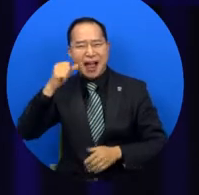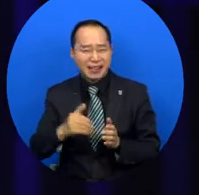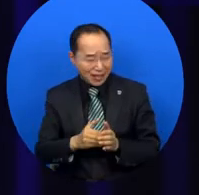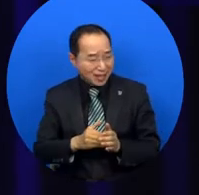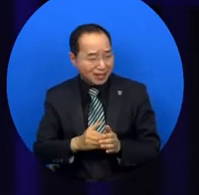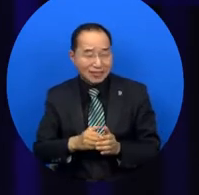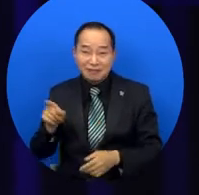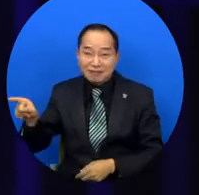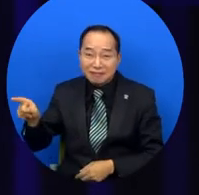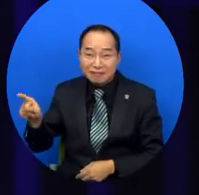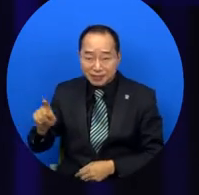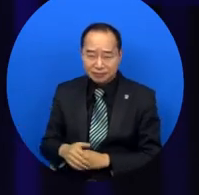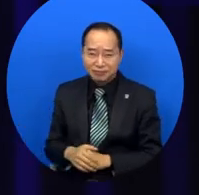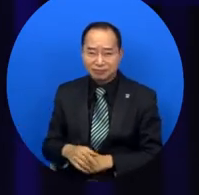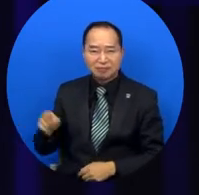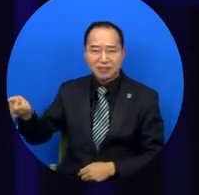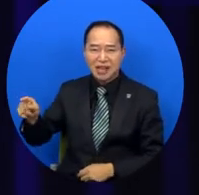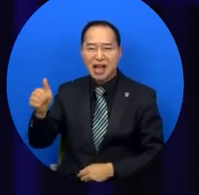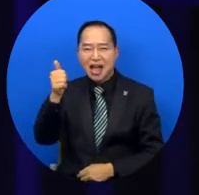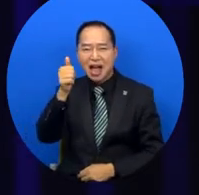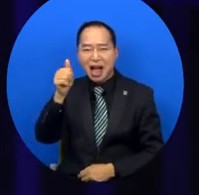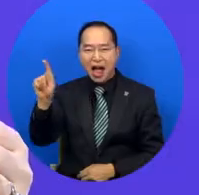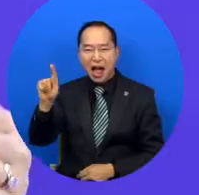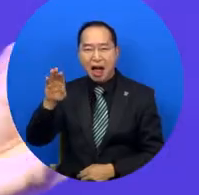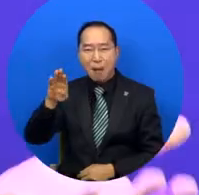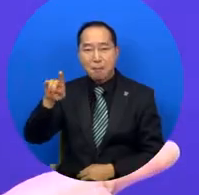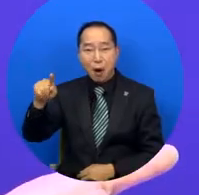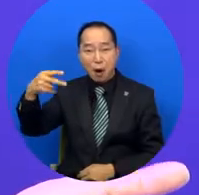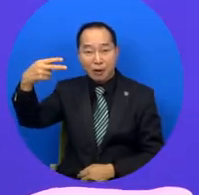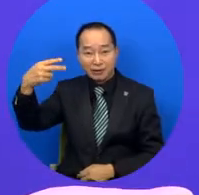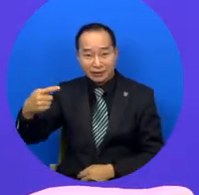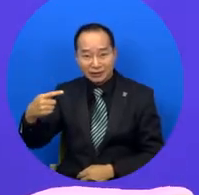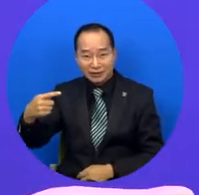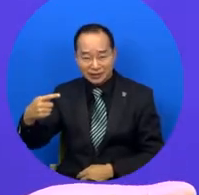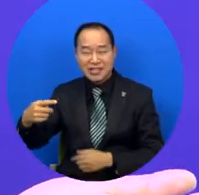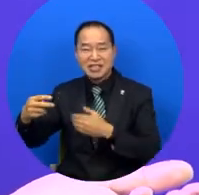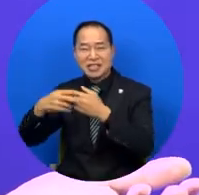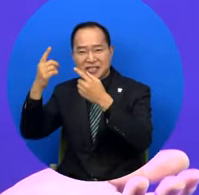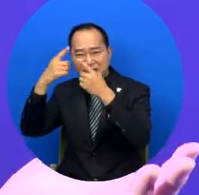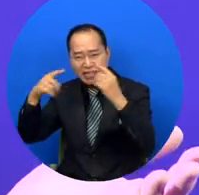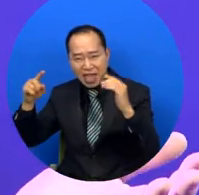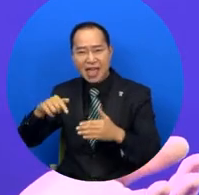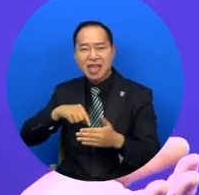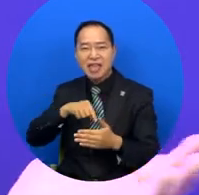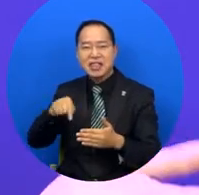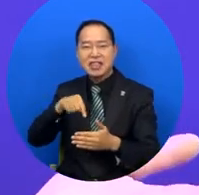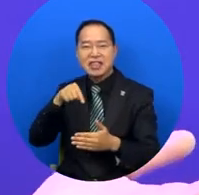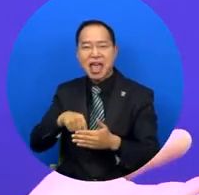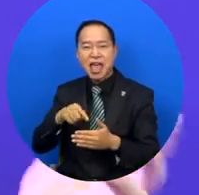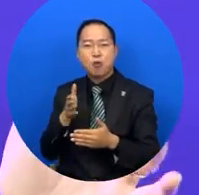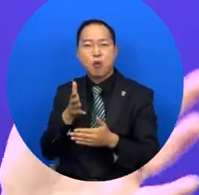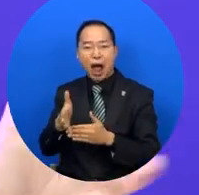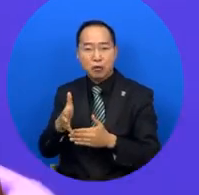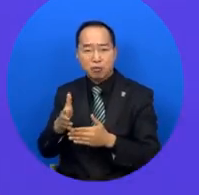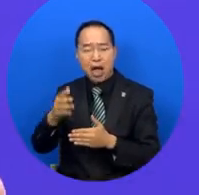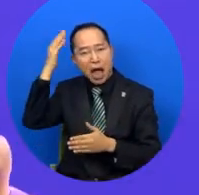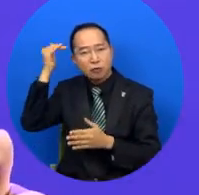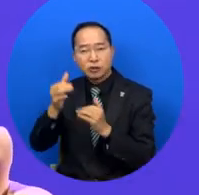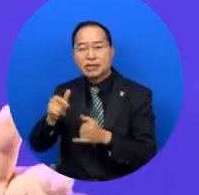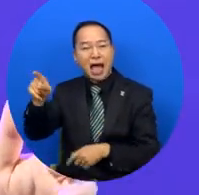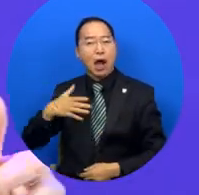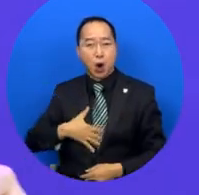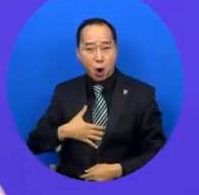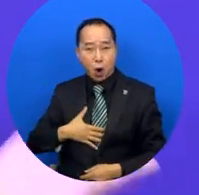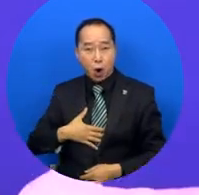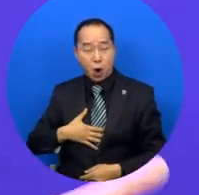붙었다고 그러시면서 나한테 그러시더라고. 자기가 하버드 의대에 내과 연구하시는 한국인 분을 한번